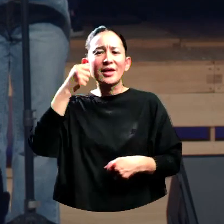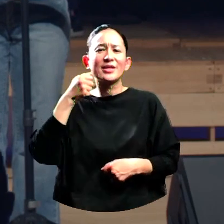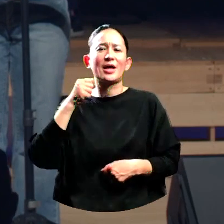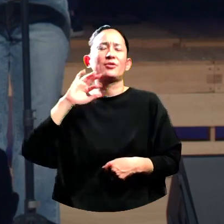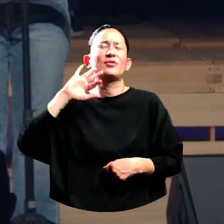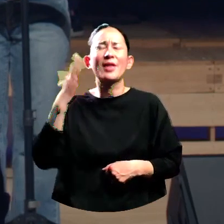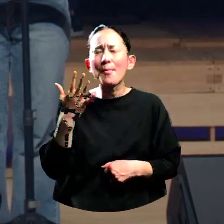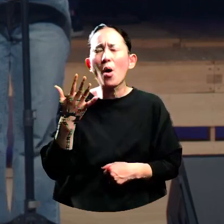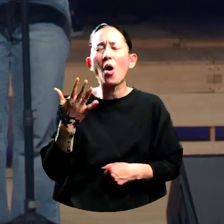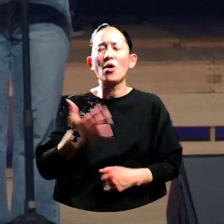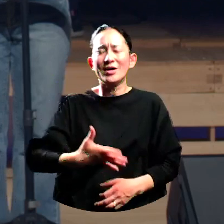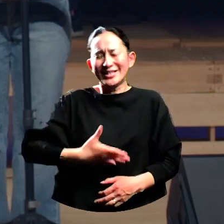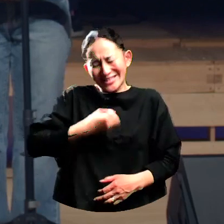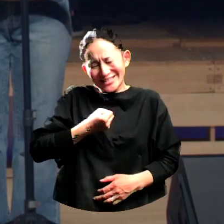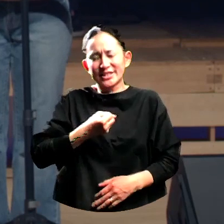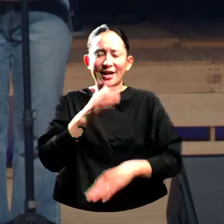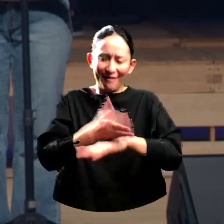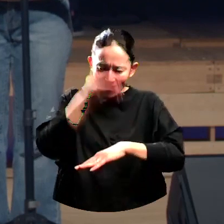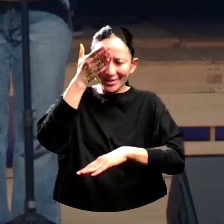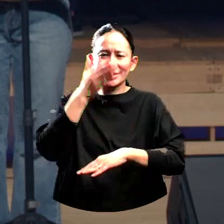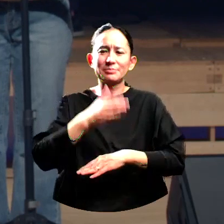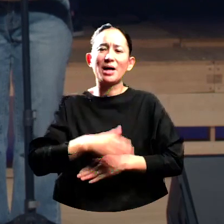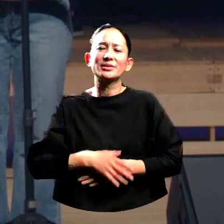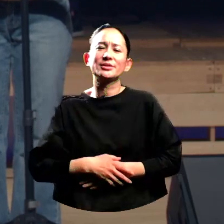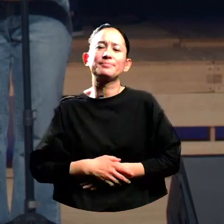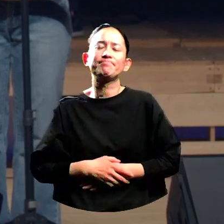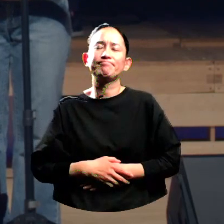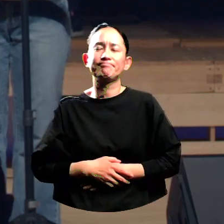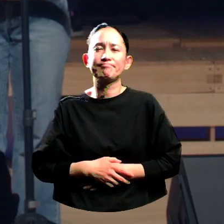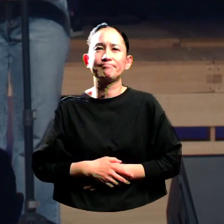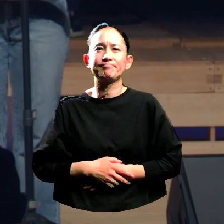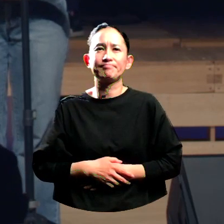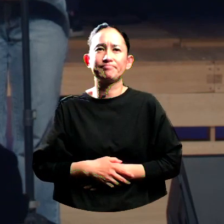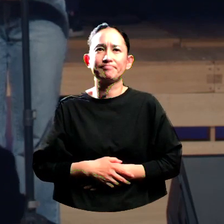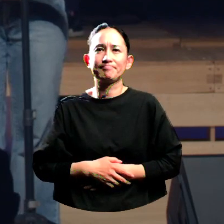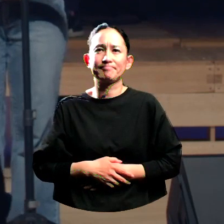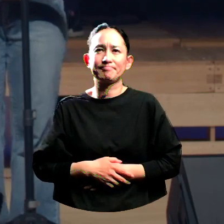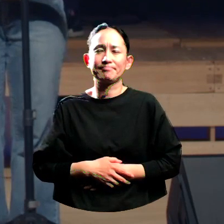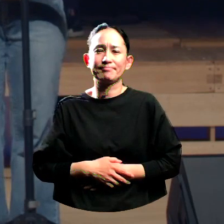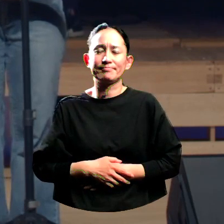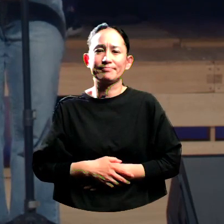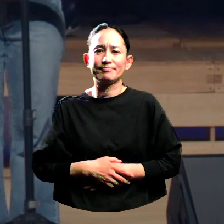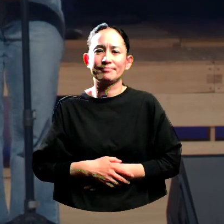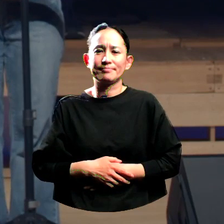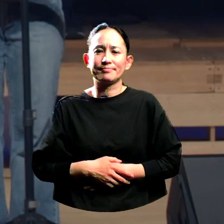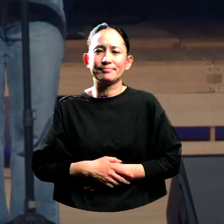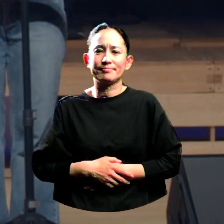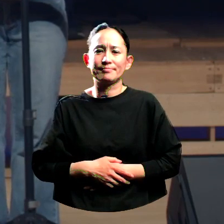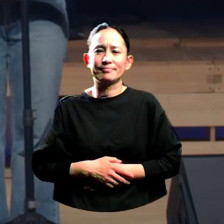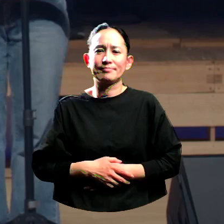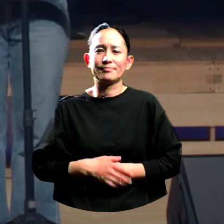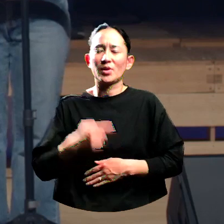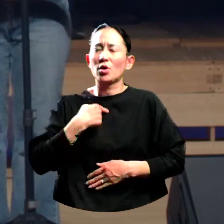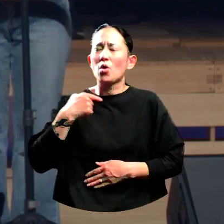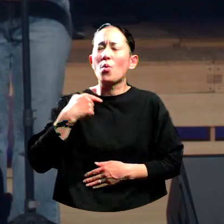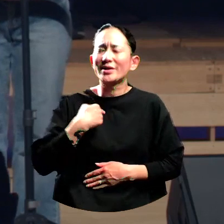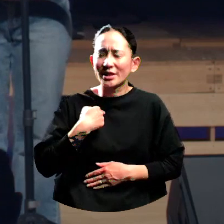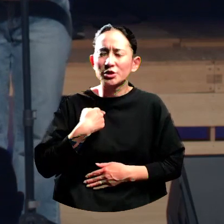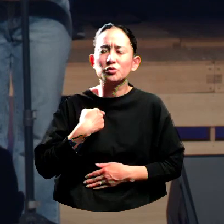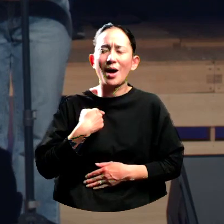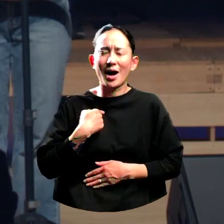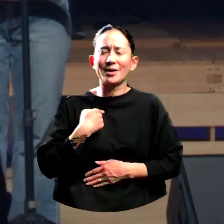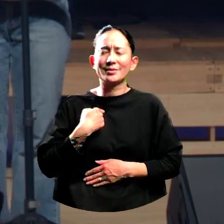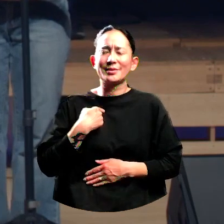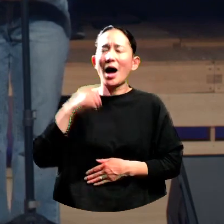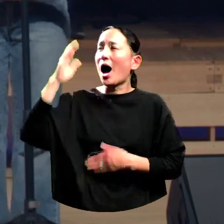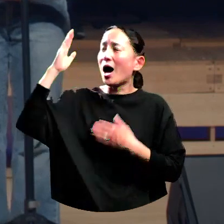We believe and thank the risen Lord for His presence is with us now, even we cannot see with our own eyes. 私は決してあなたから